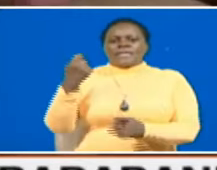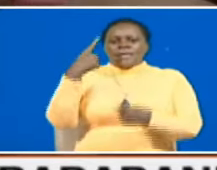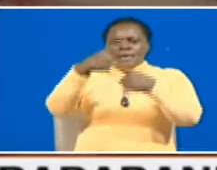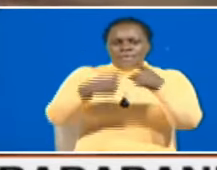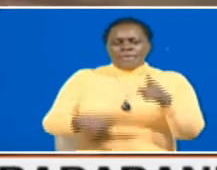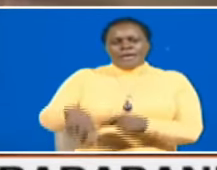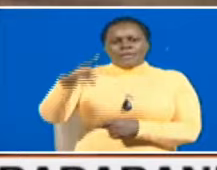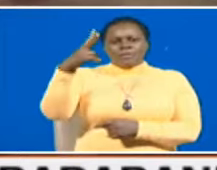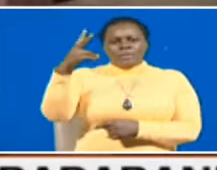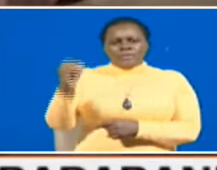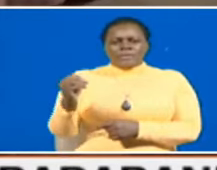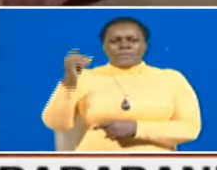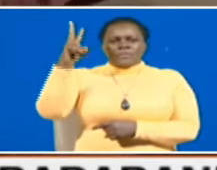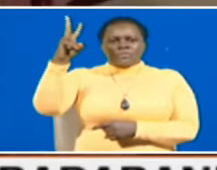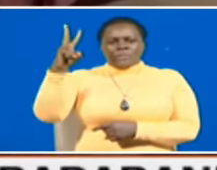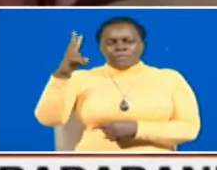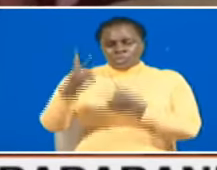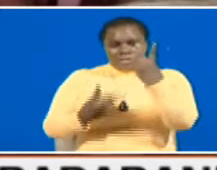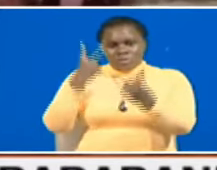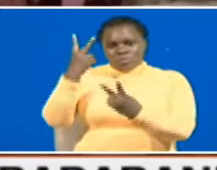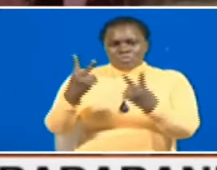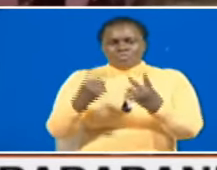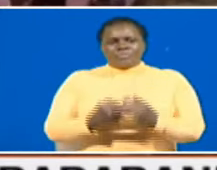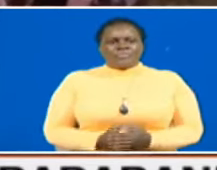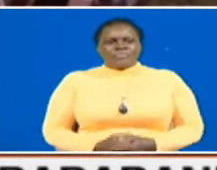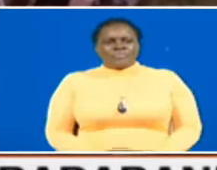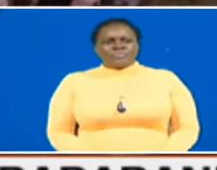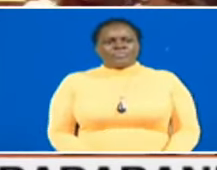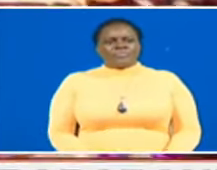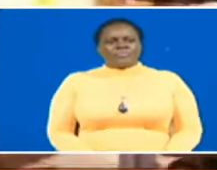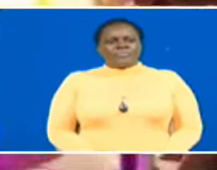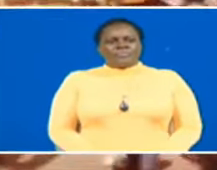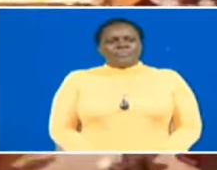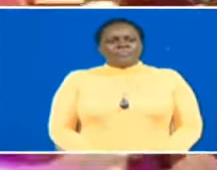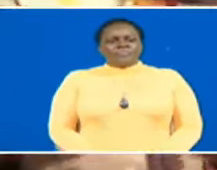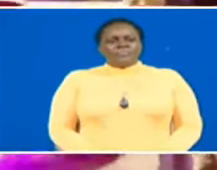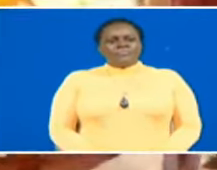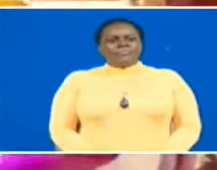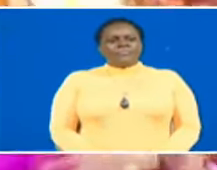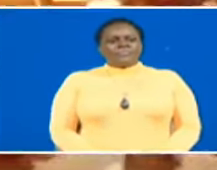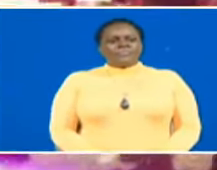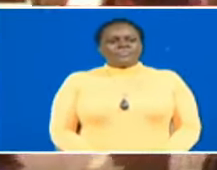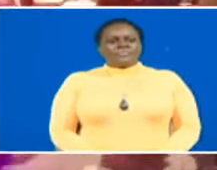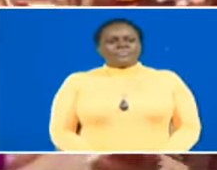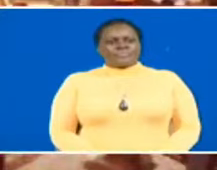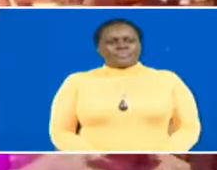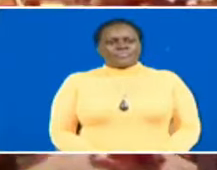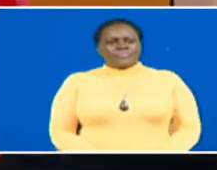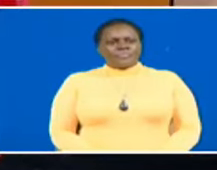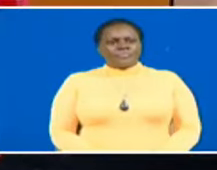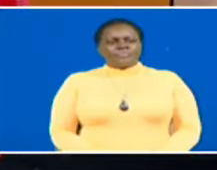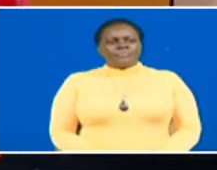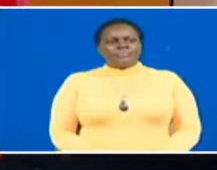mwaka wa 2022. Vera Mora, KTN News.